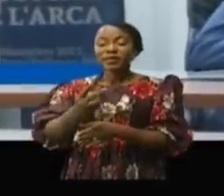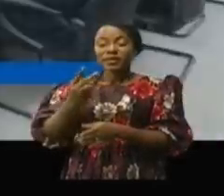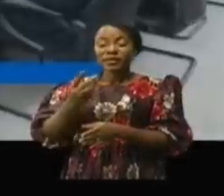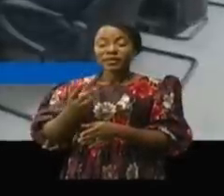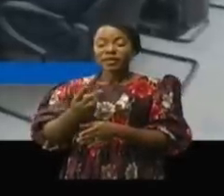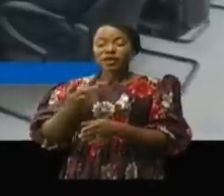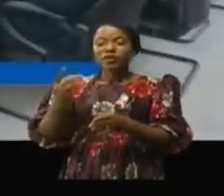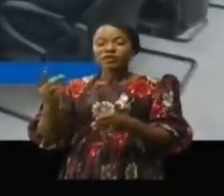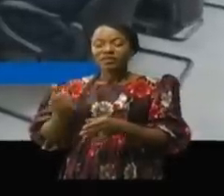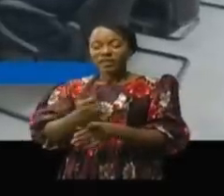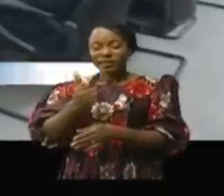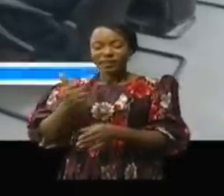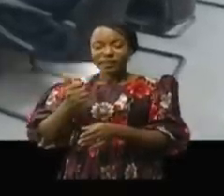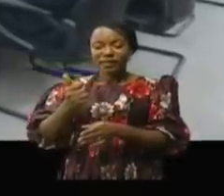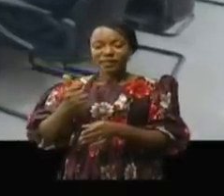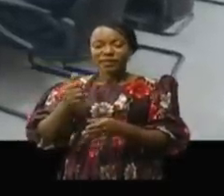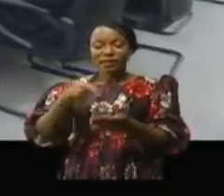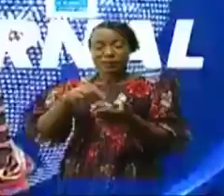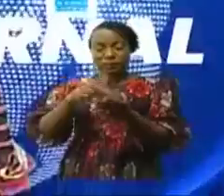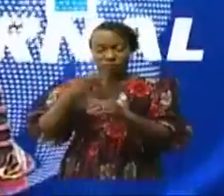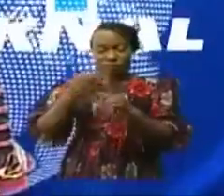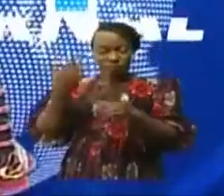de la conférence tenue le 5 juillet dernier.